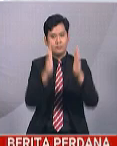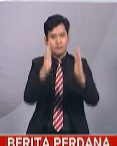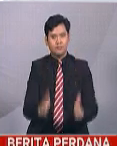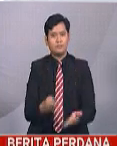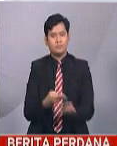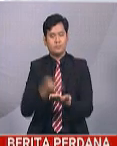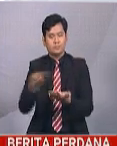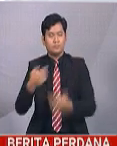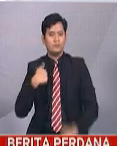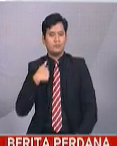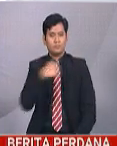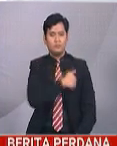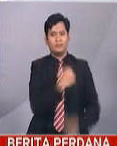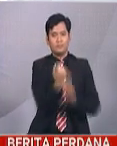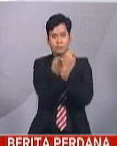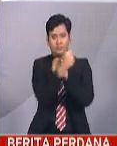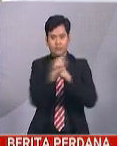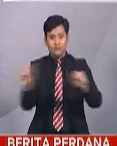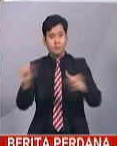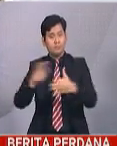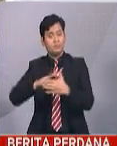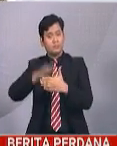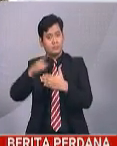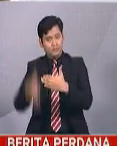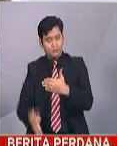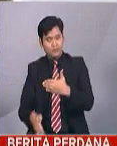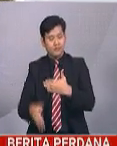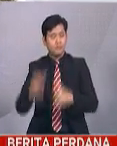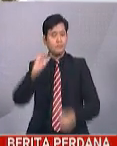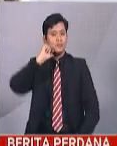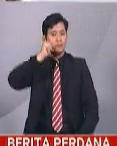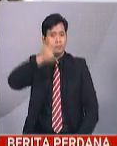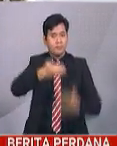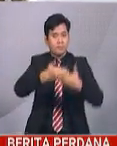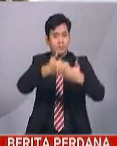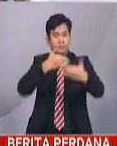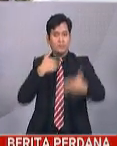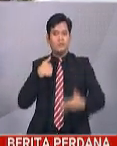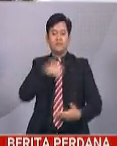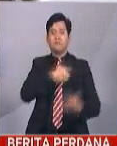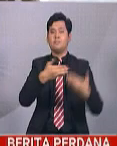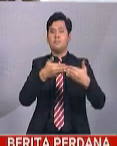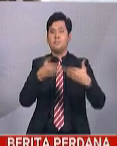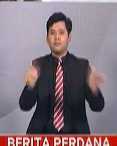Jadi kita akan membuat persiapan terakhir pada hari esok sebelum membuka kedai pada hari Isnin.